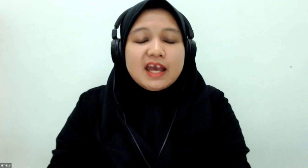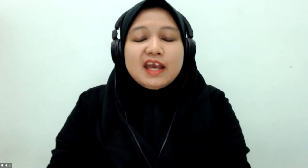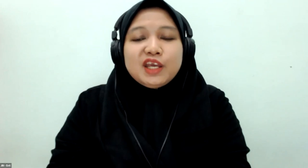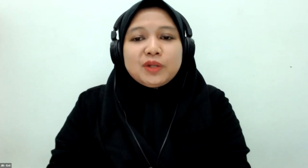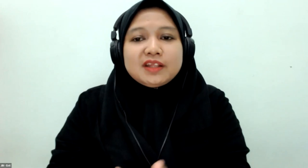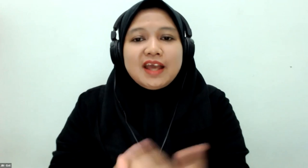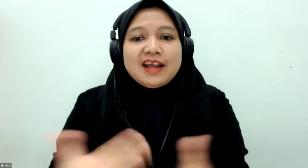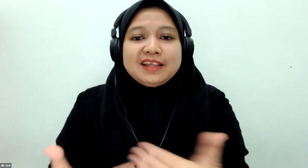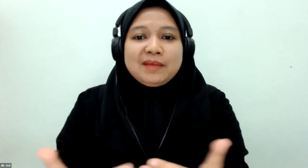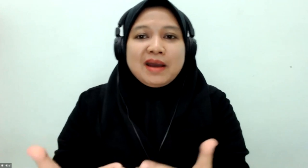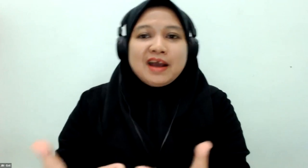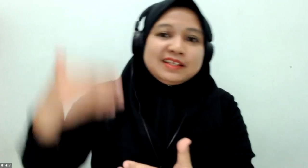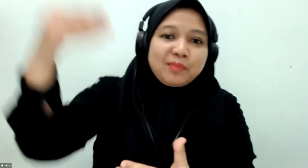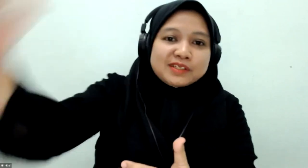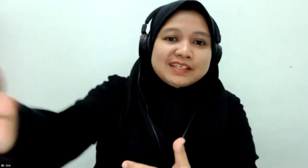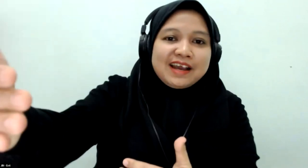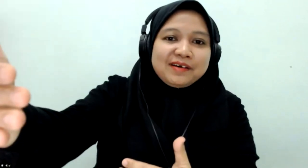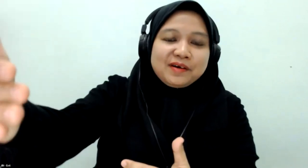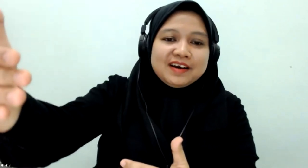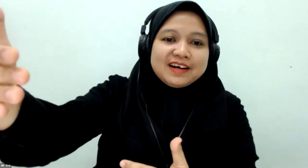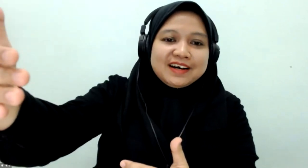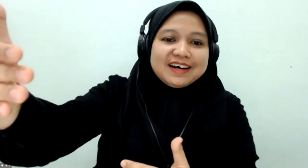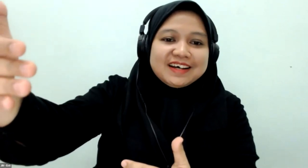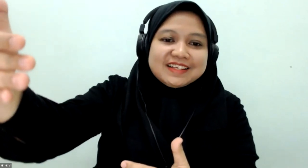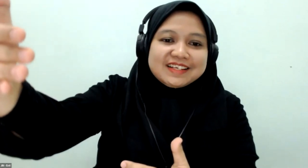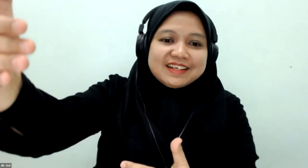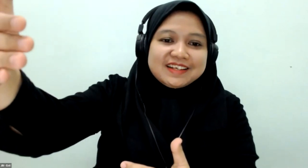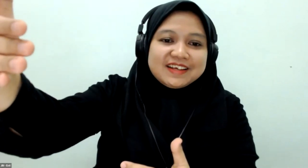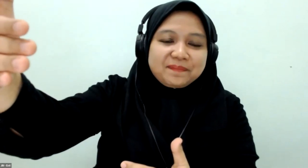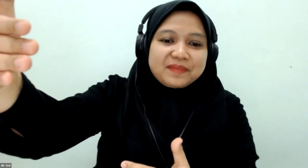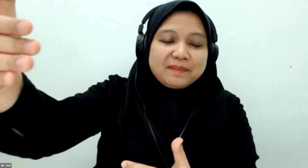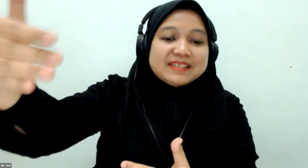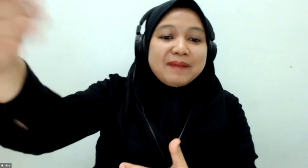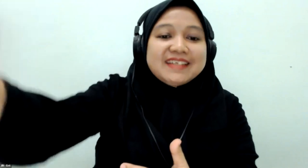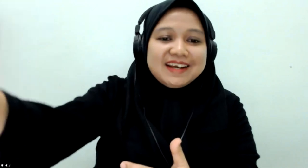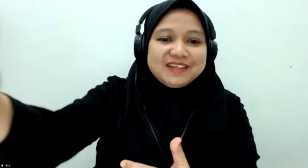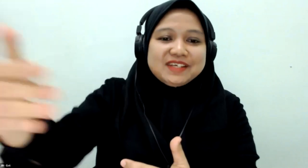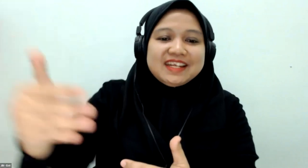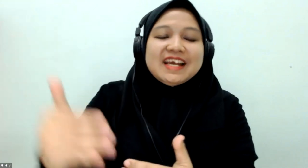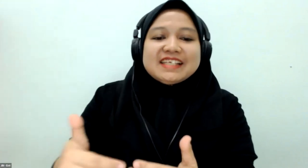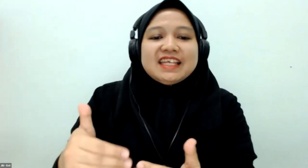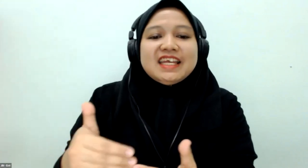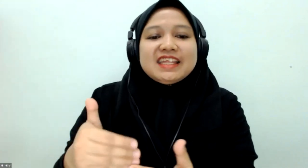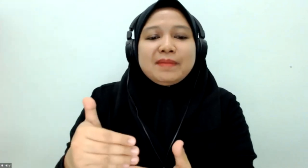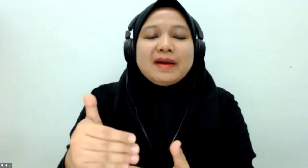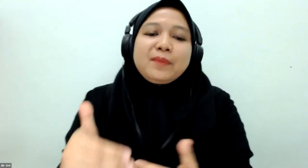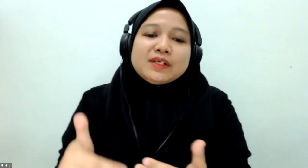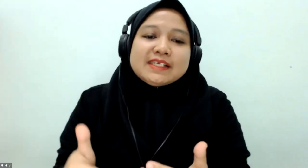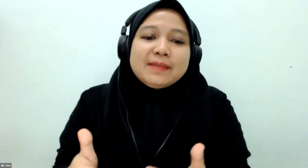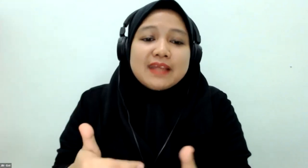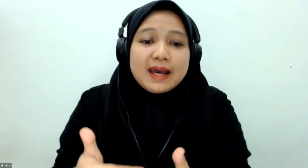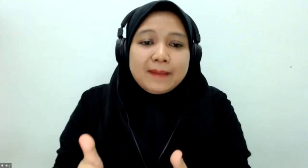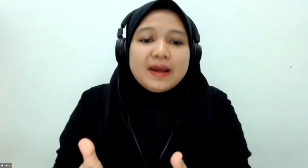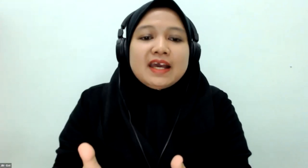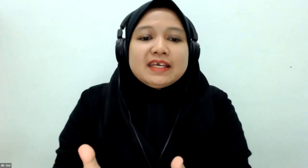mendapatkannya itu nanti akan kita bahas diproses yang masih panjang gitu jadi saat ini kita memang